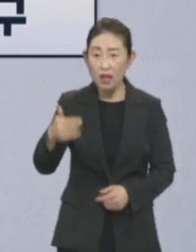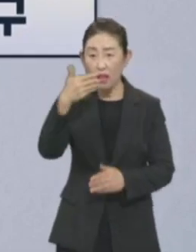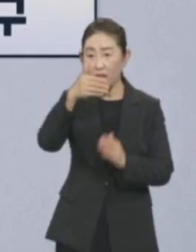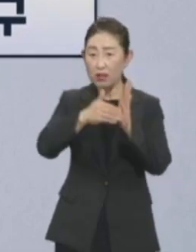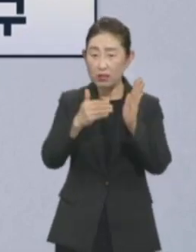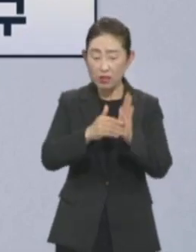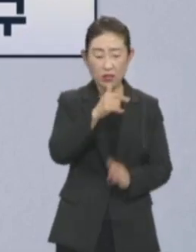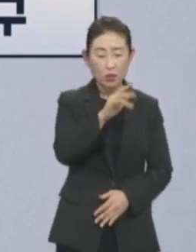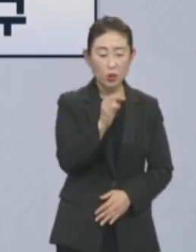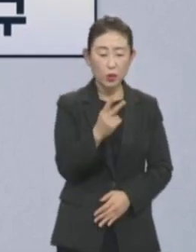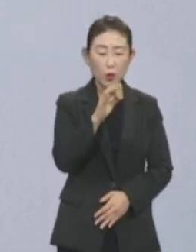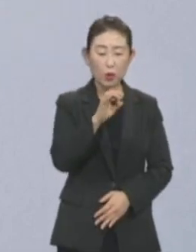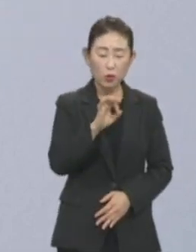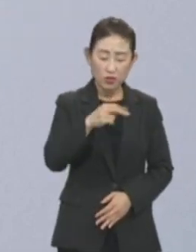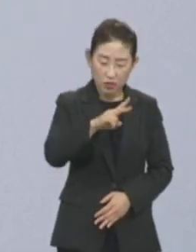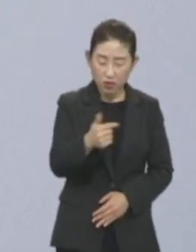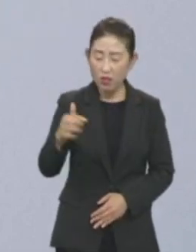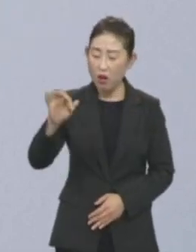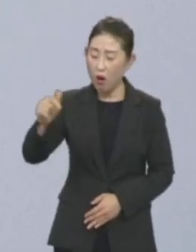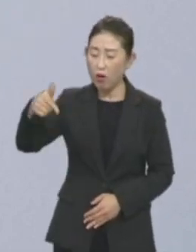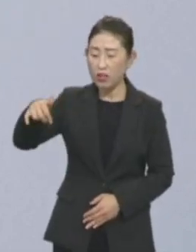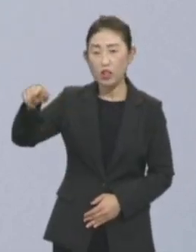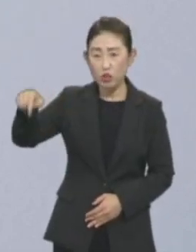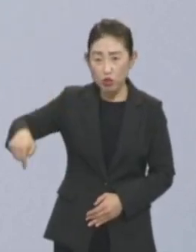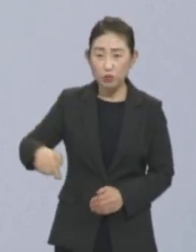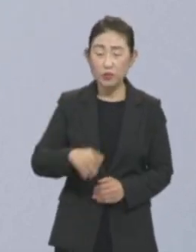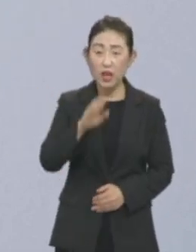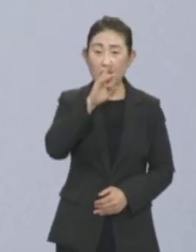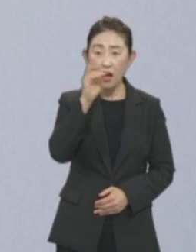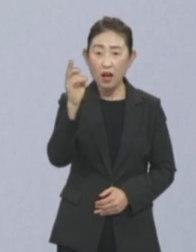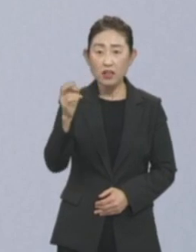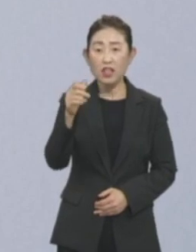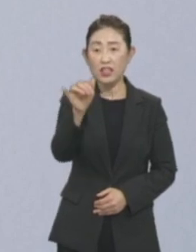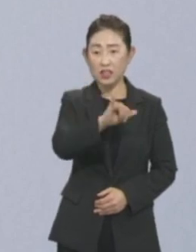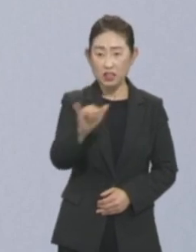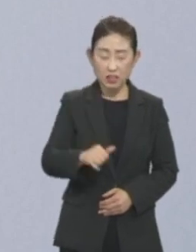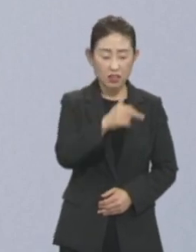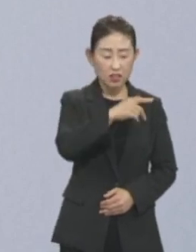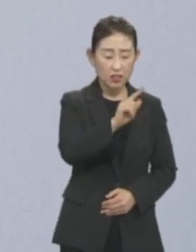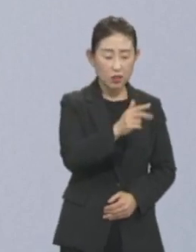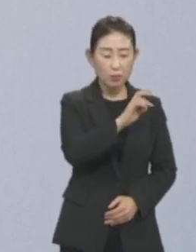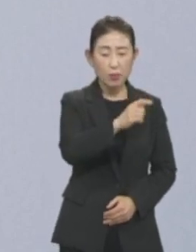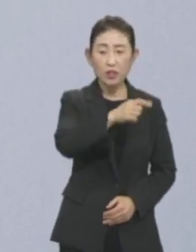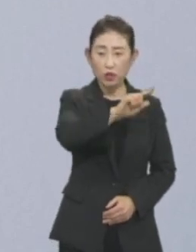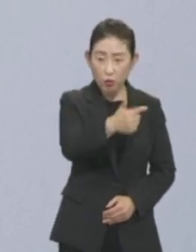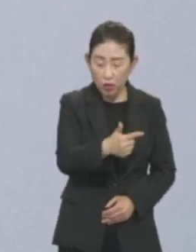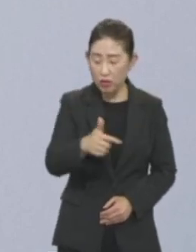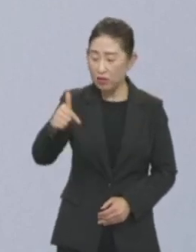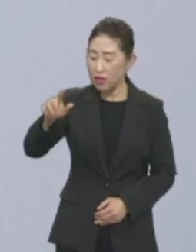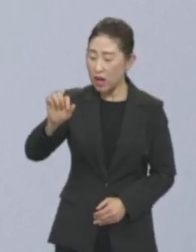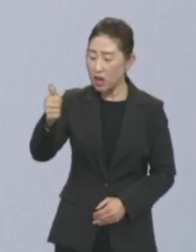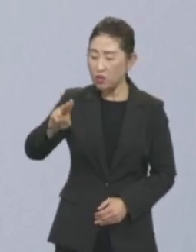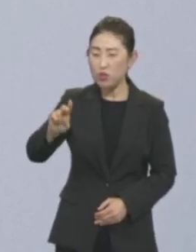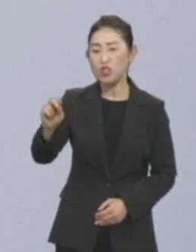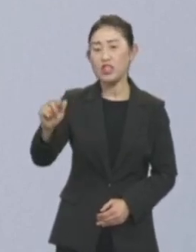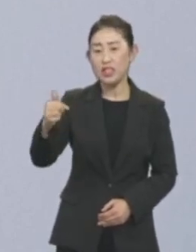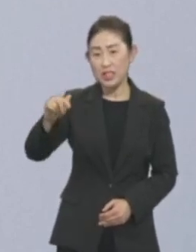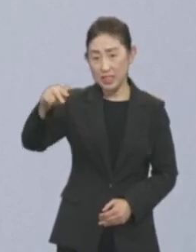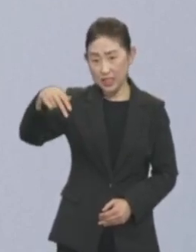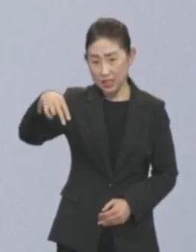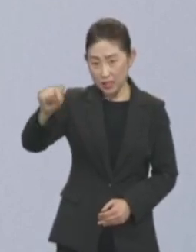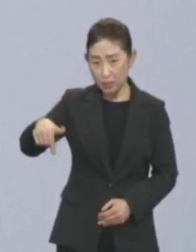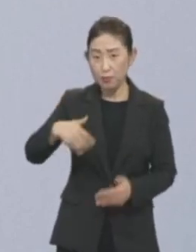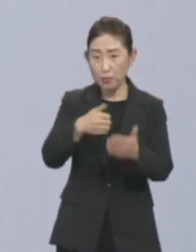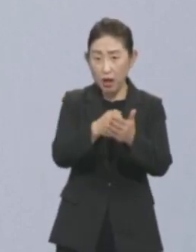각각 격돌합니다 아산은 전만권 전 천안 부시장이 현역인 강식 의원과 맞대결을 벌리고